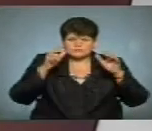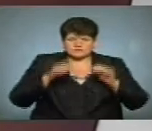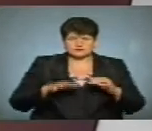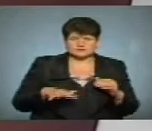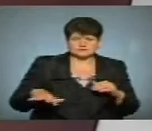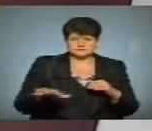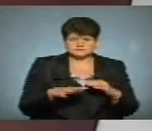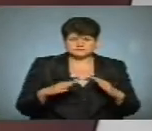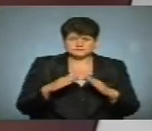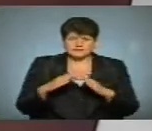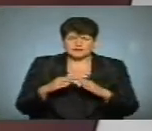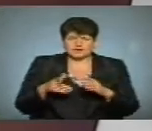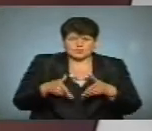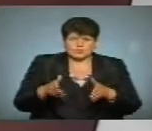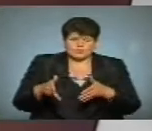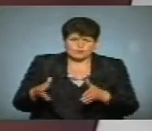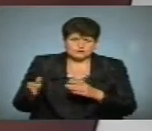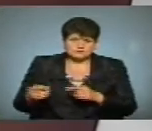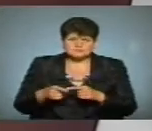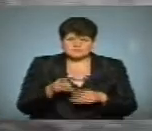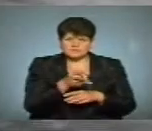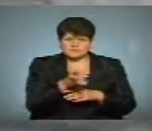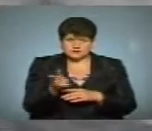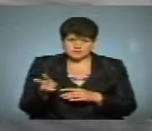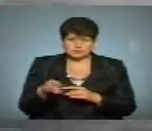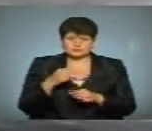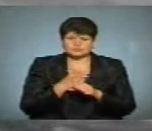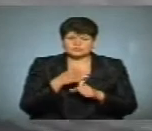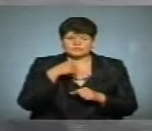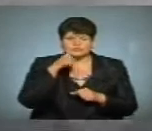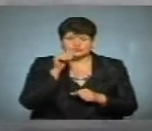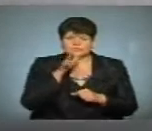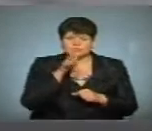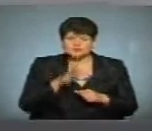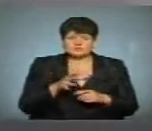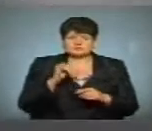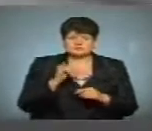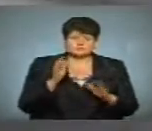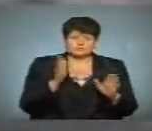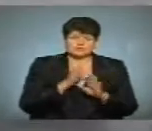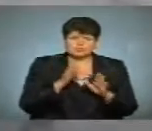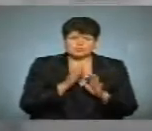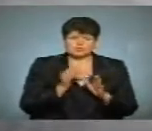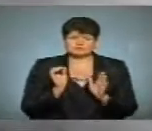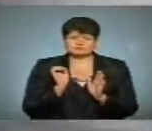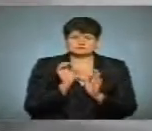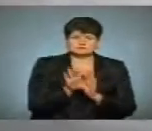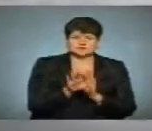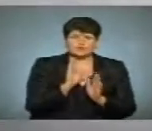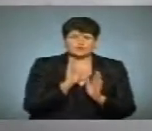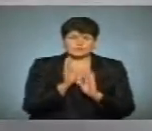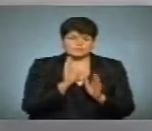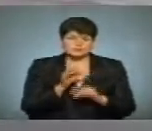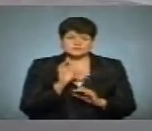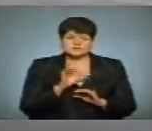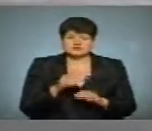розповів місцевий житель Андрій Белов. Це відео, яке він зняв учора під час негоди та опублікував у Фейсбуці. Чоловік розповів,